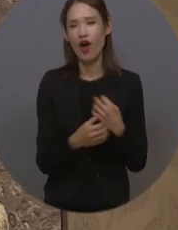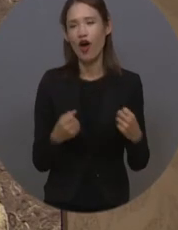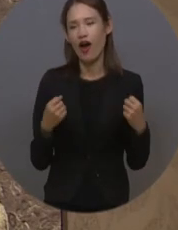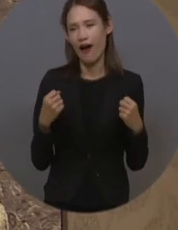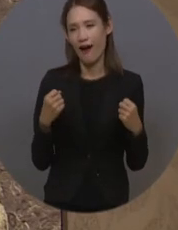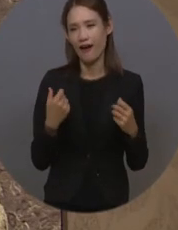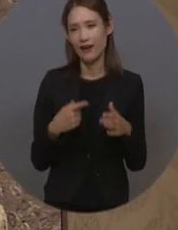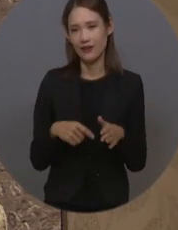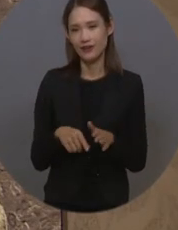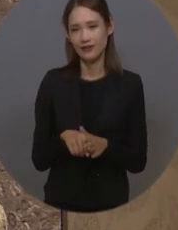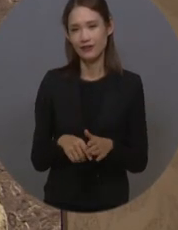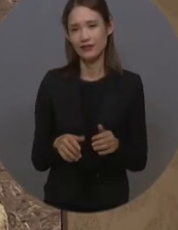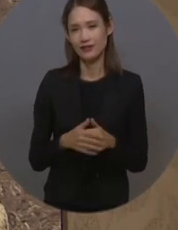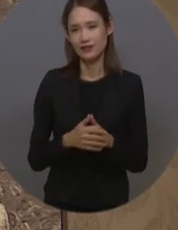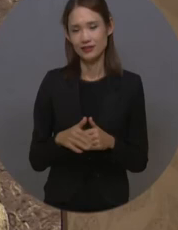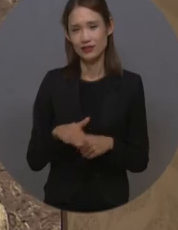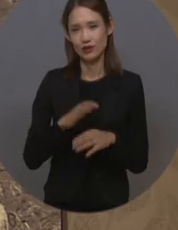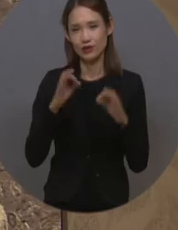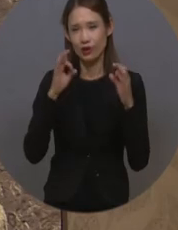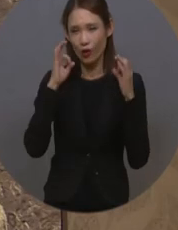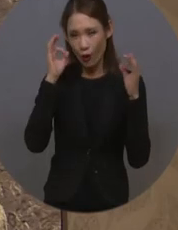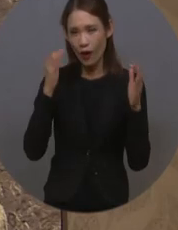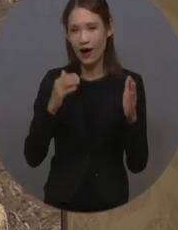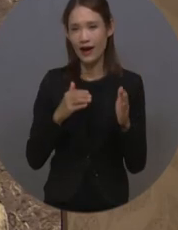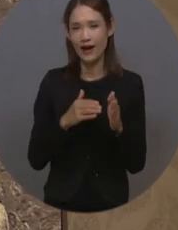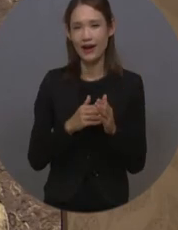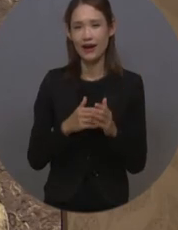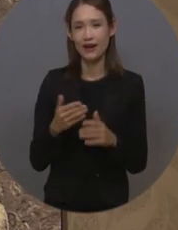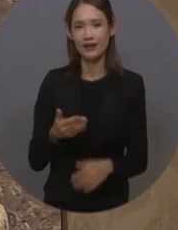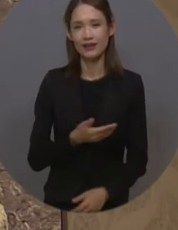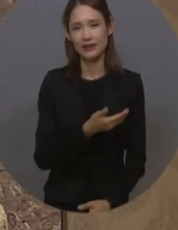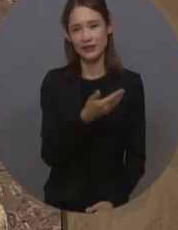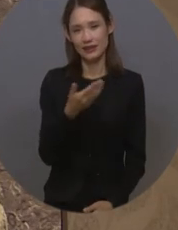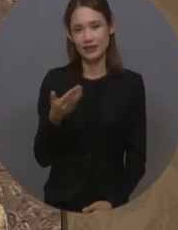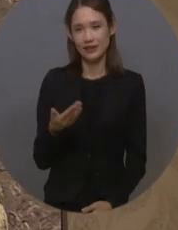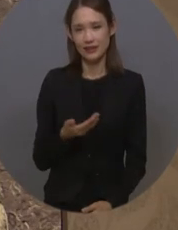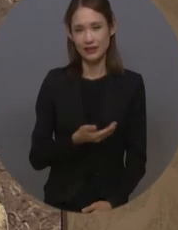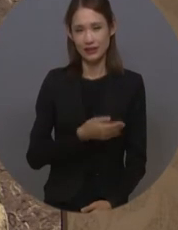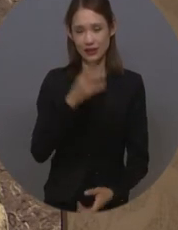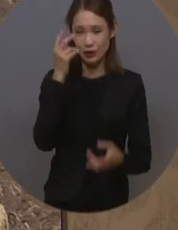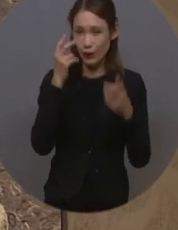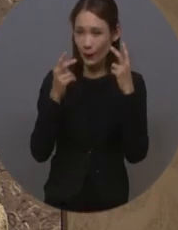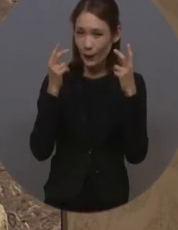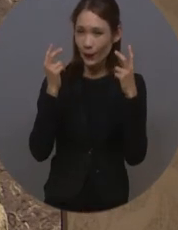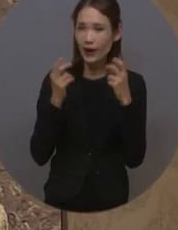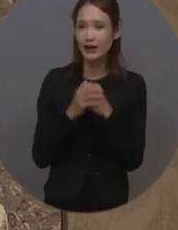있도록 저희들도 노력하겠습니다. 자, 여러분들도 우리 회사가